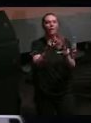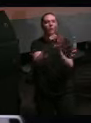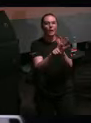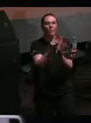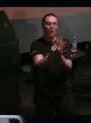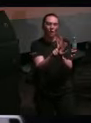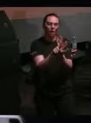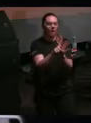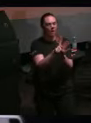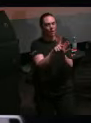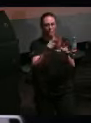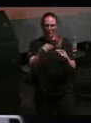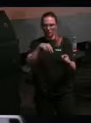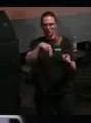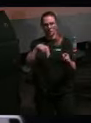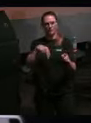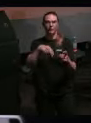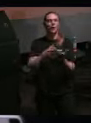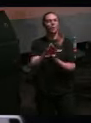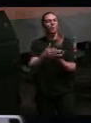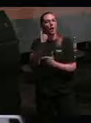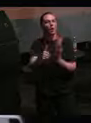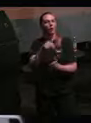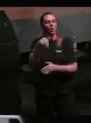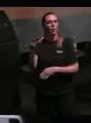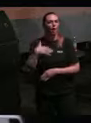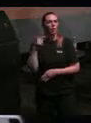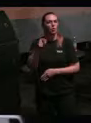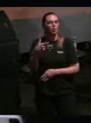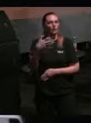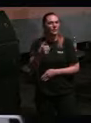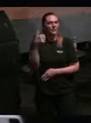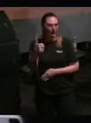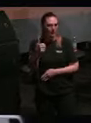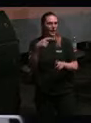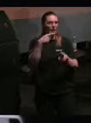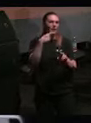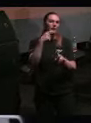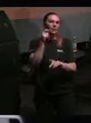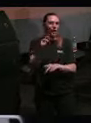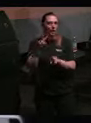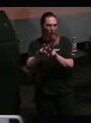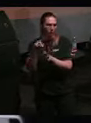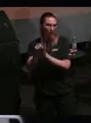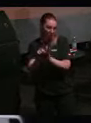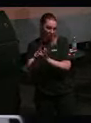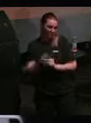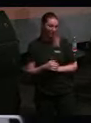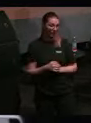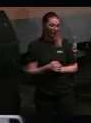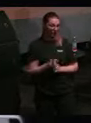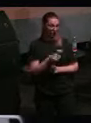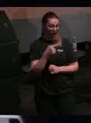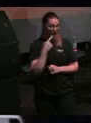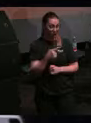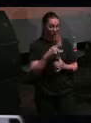et normalår så har Norge en kraftproduksjon på 156 terawattimer, så har vi litt sånn størrelsen på det. Og så snakker vi om da,